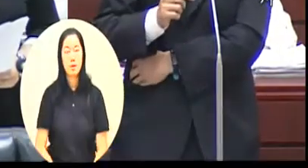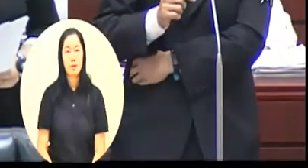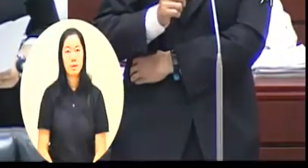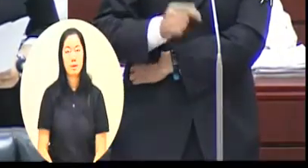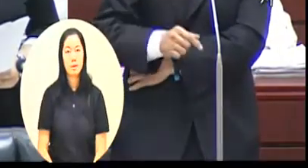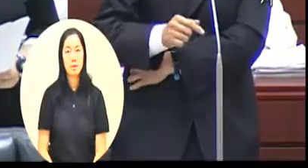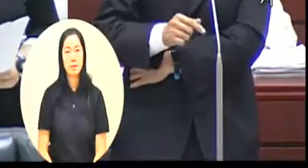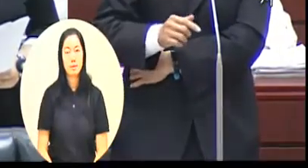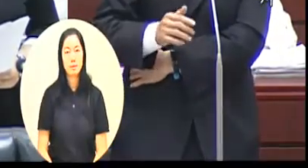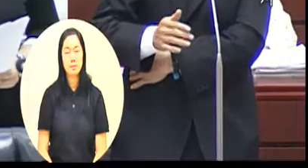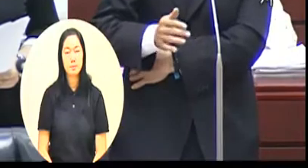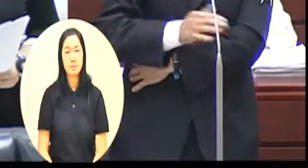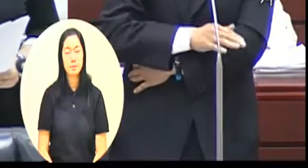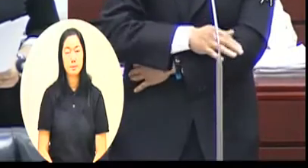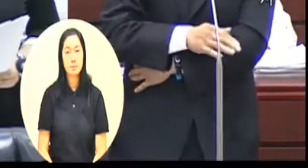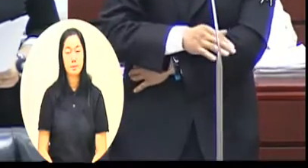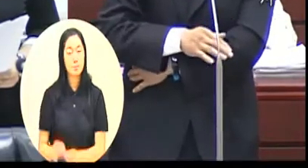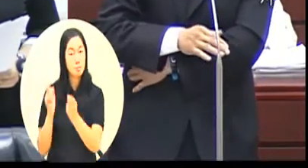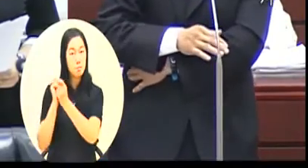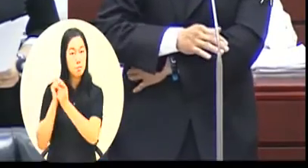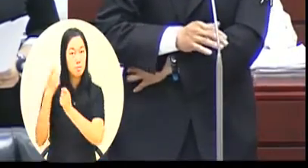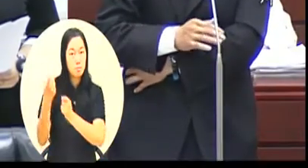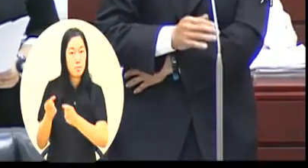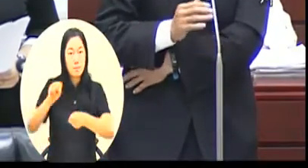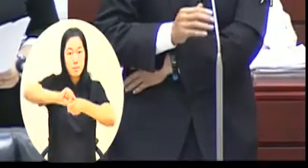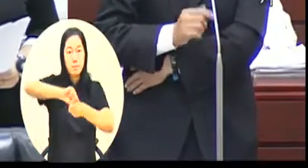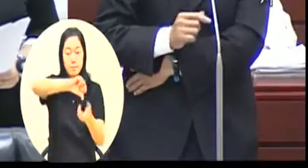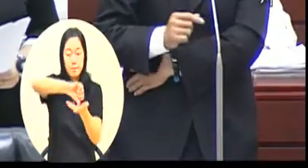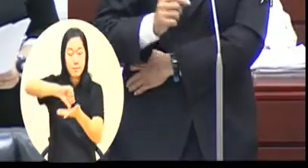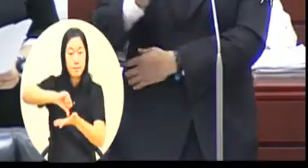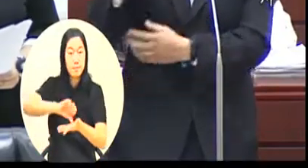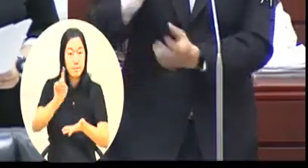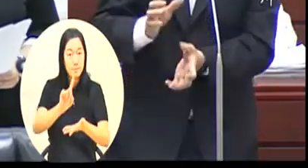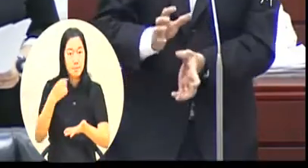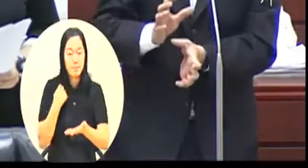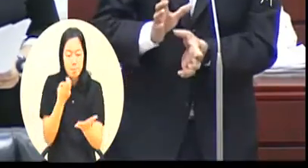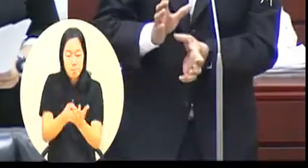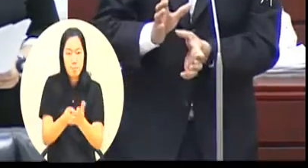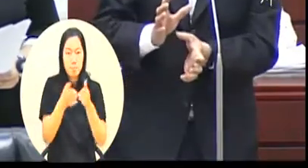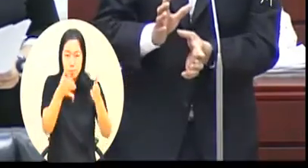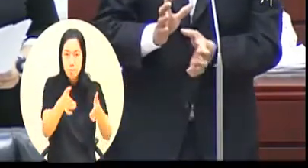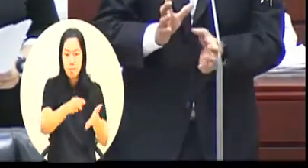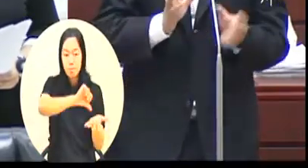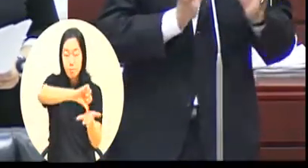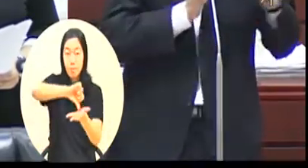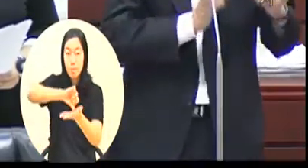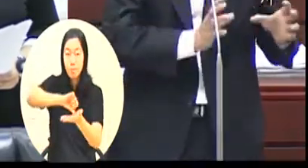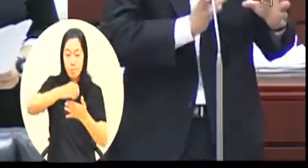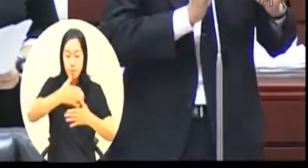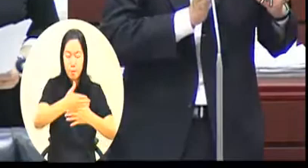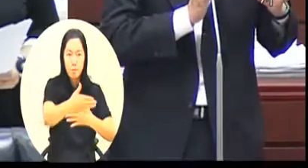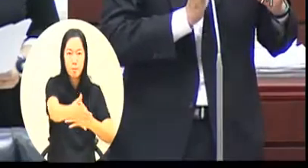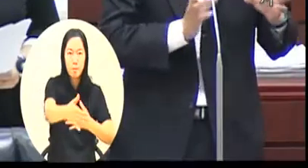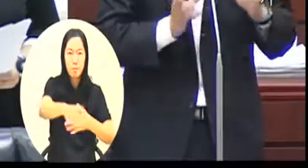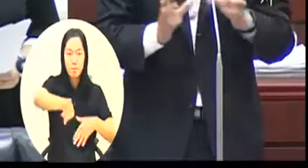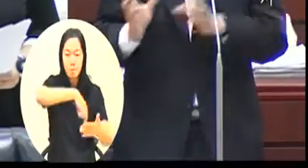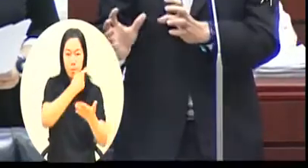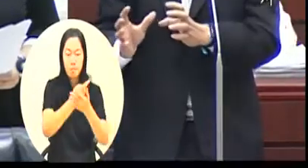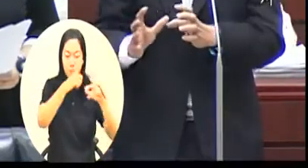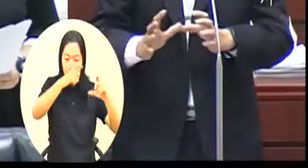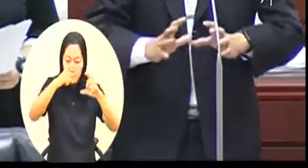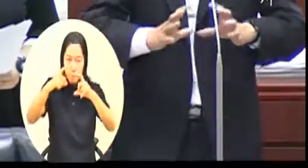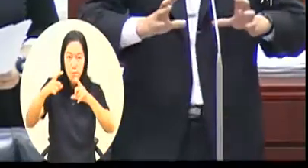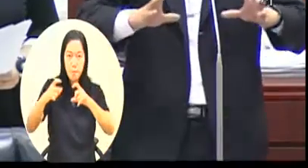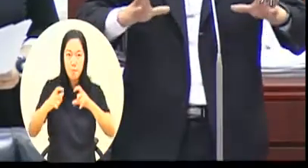现在最近在开始新植的部分，我们就严格要求在种的过程当中整个拍照施工前中